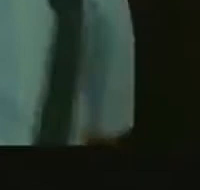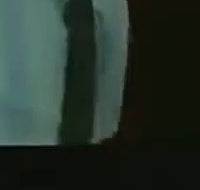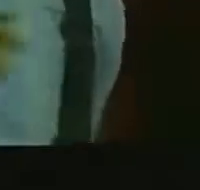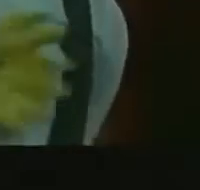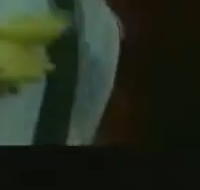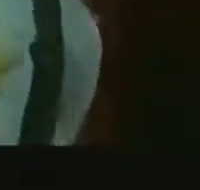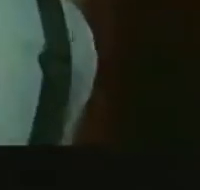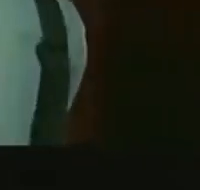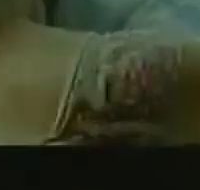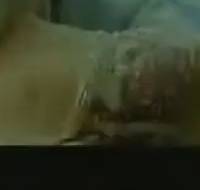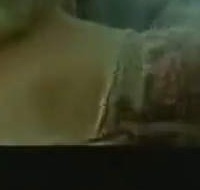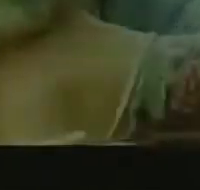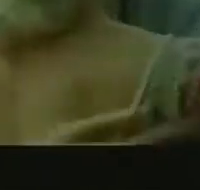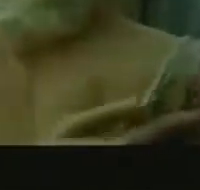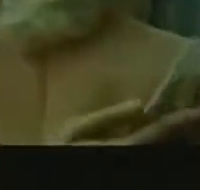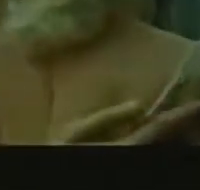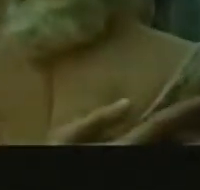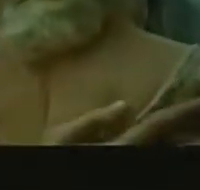จได้ความรัก